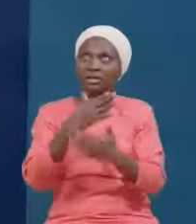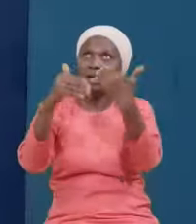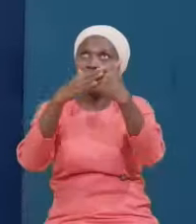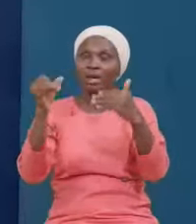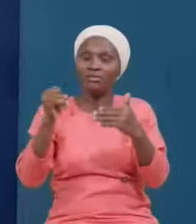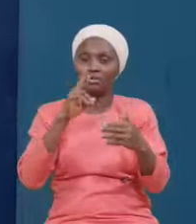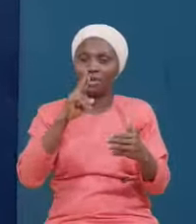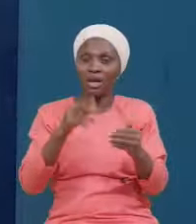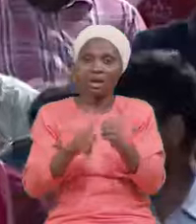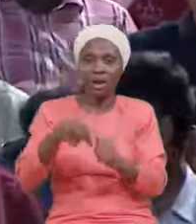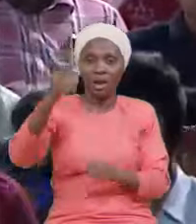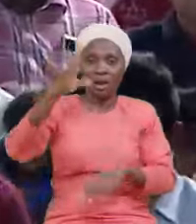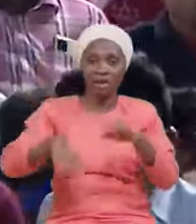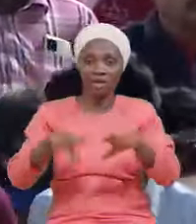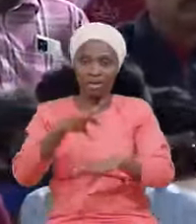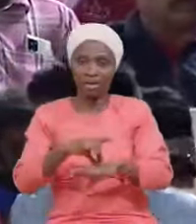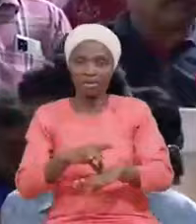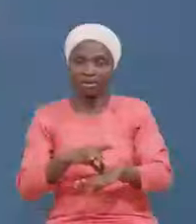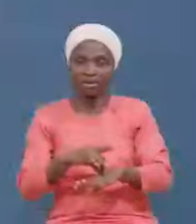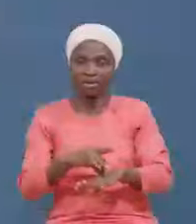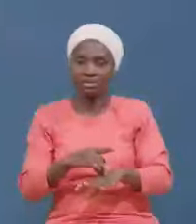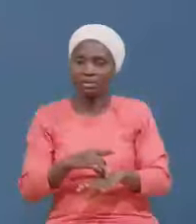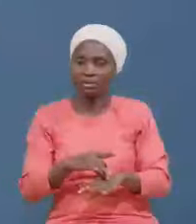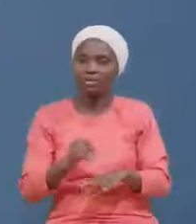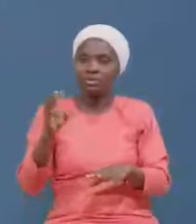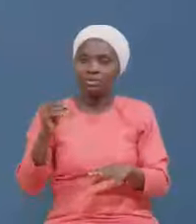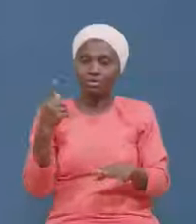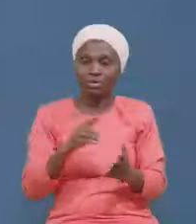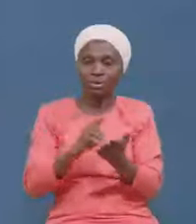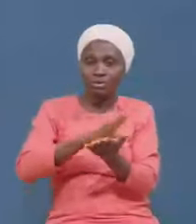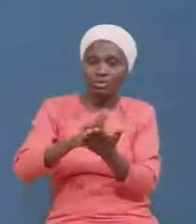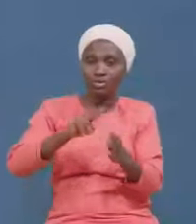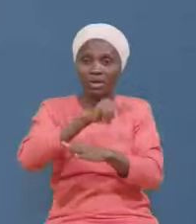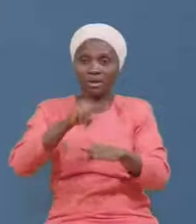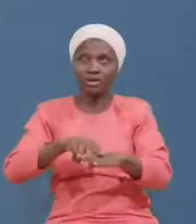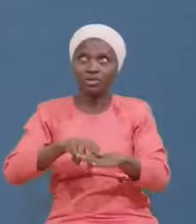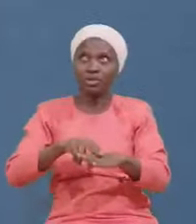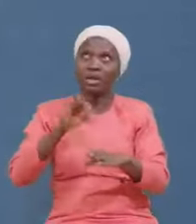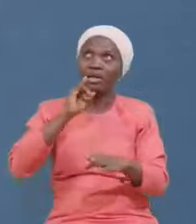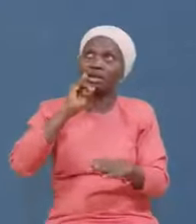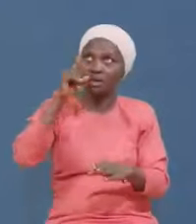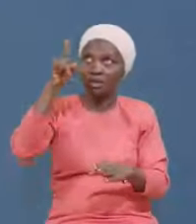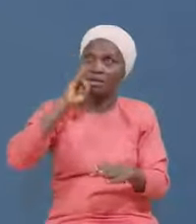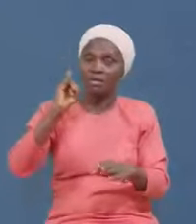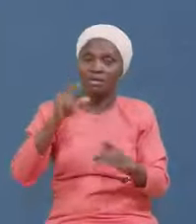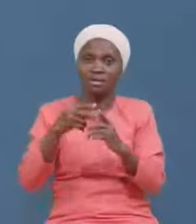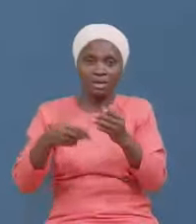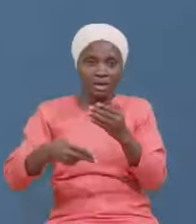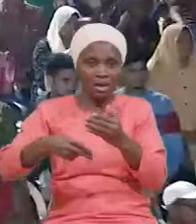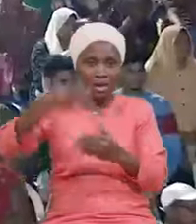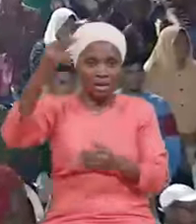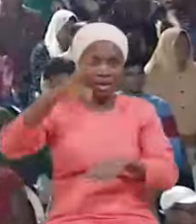the earth, ఆయన ఈ భూమి మీద ప్రతి దాన్ని చేయగలడు. So the supernatural is higher than the natural.